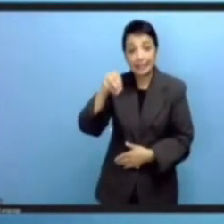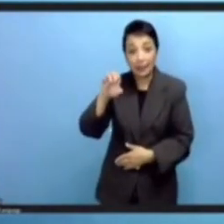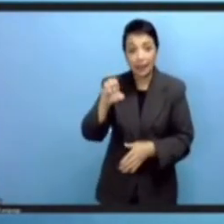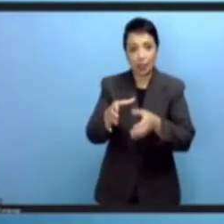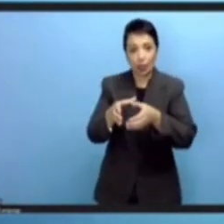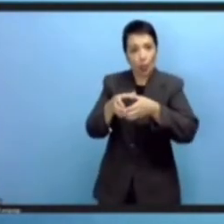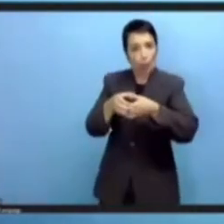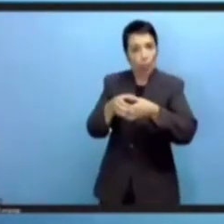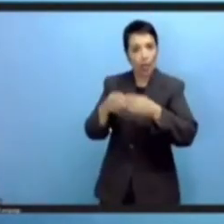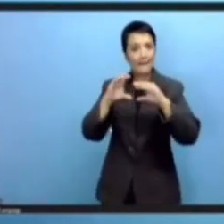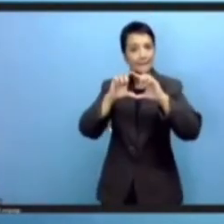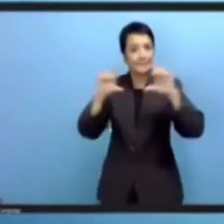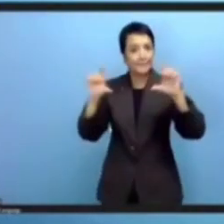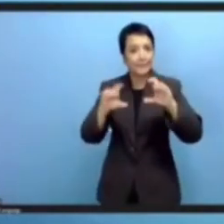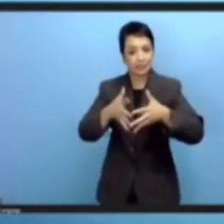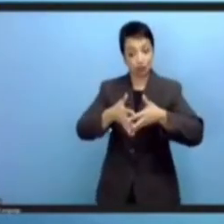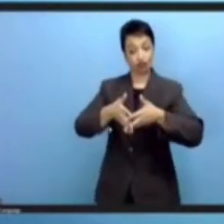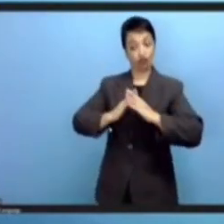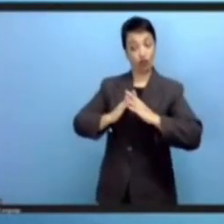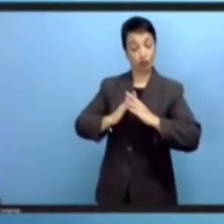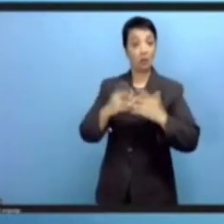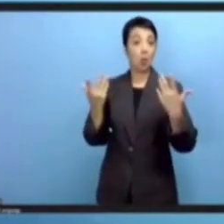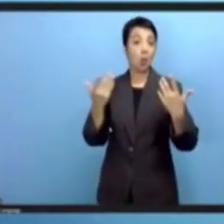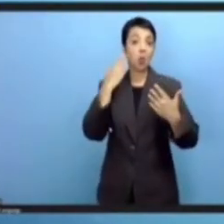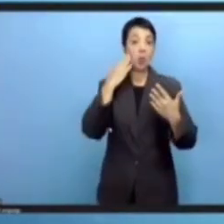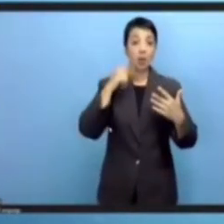de start-up ou qu'il s'agisse